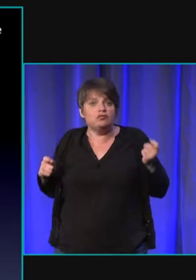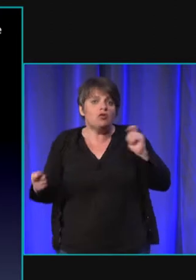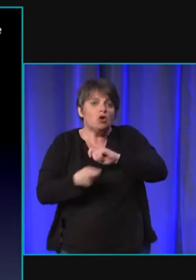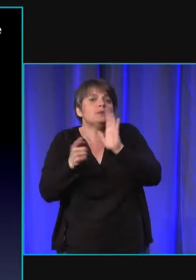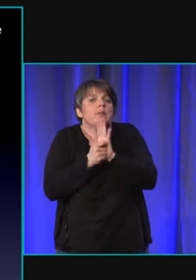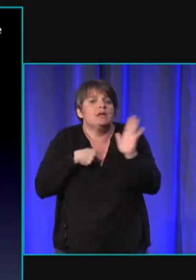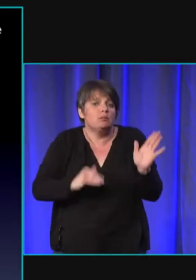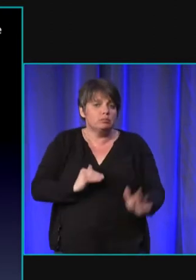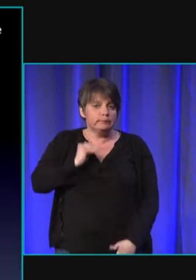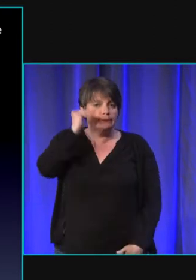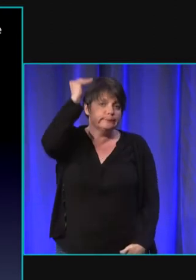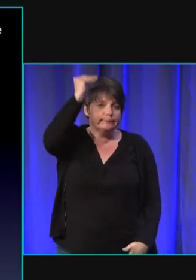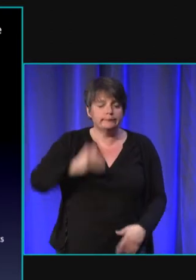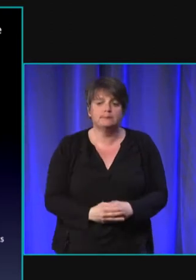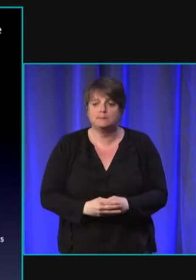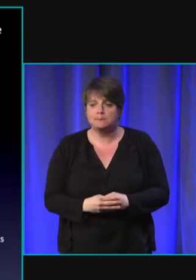croissance.